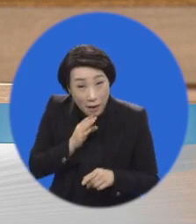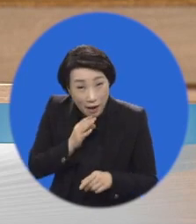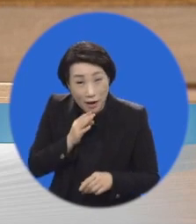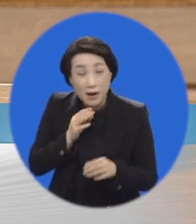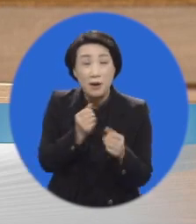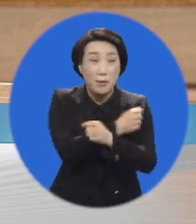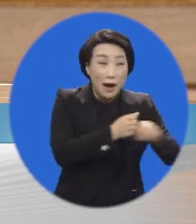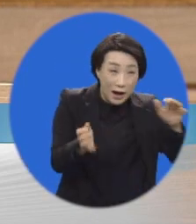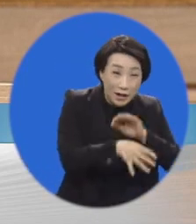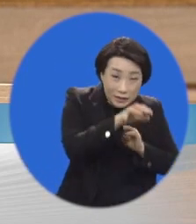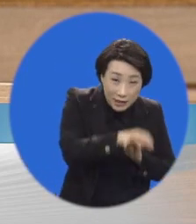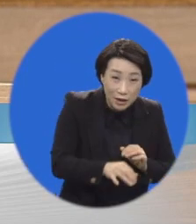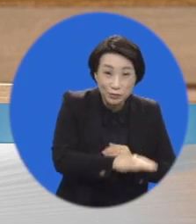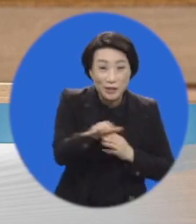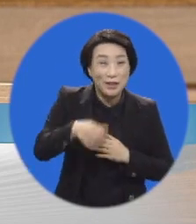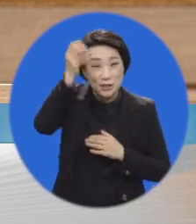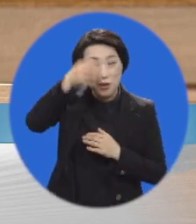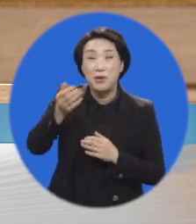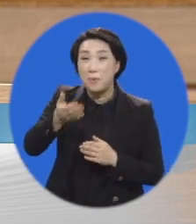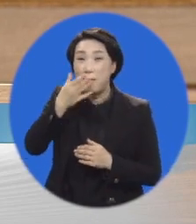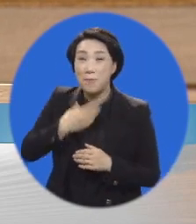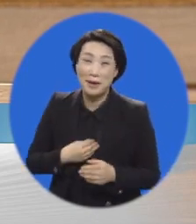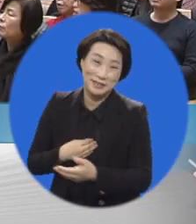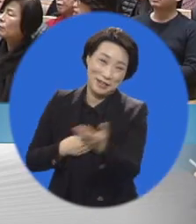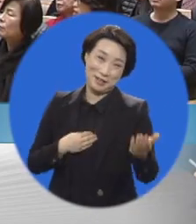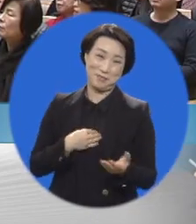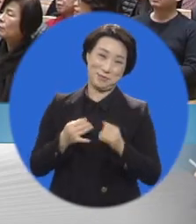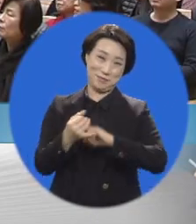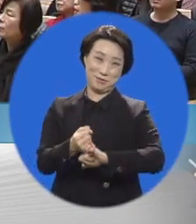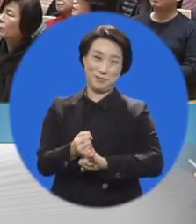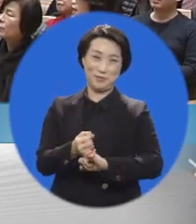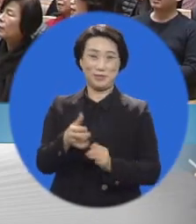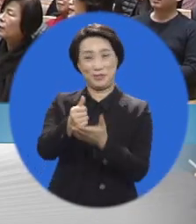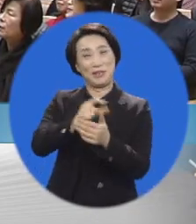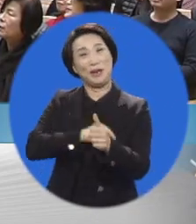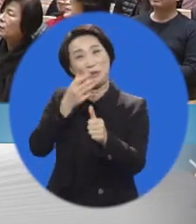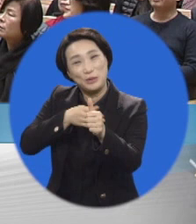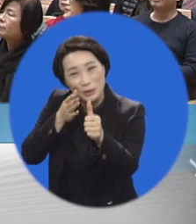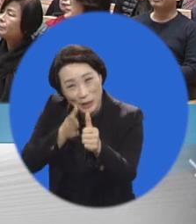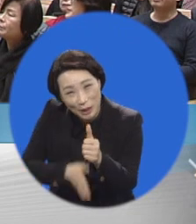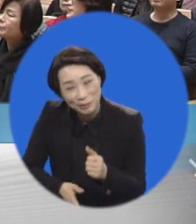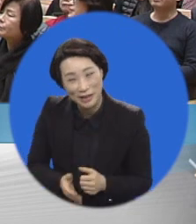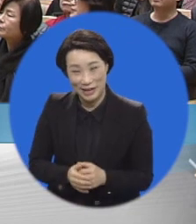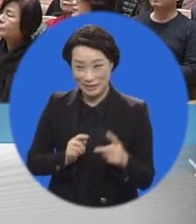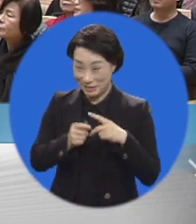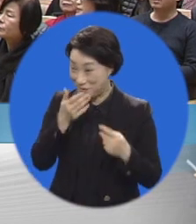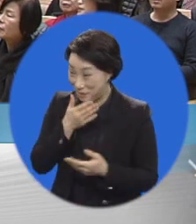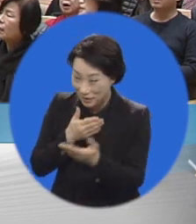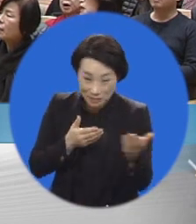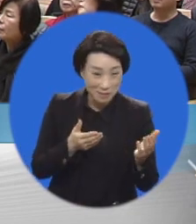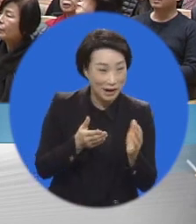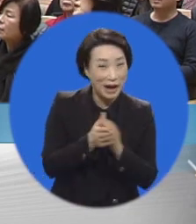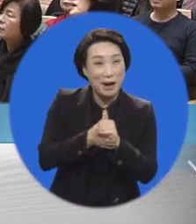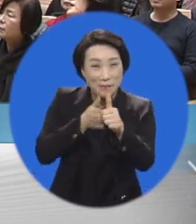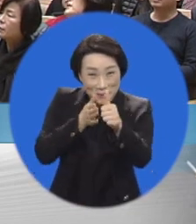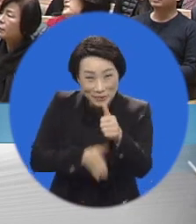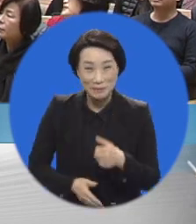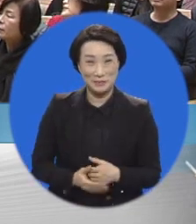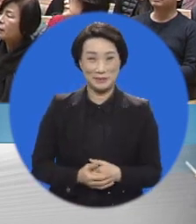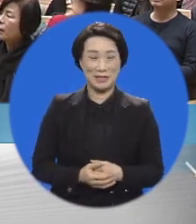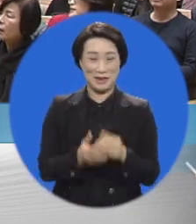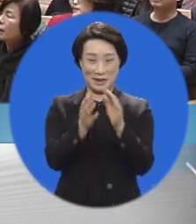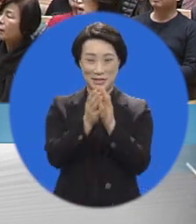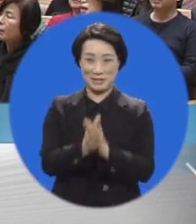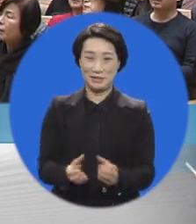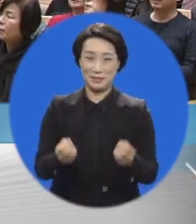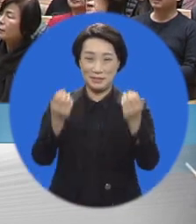광야에서 영적으로 먹고 마시는 여러분 되기를 주님의 이름으로 축원합니다. 이해되시면 아멘합시다.